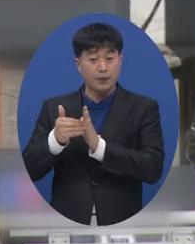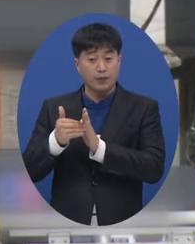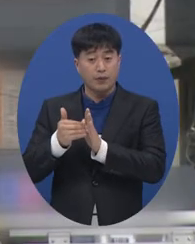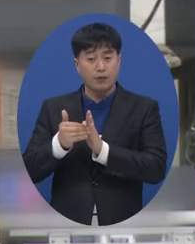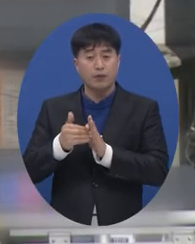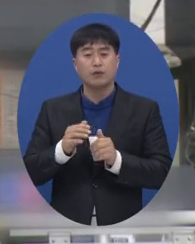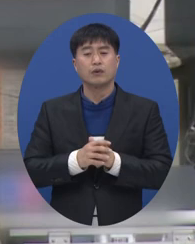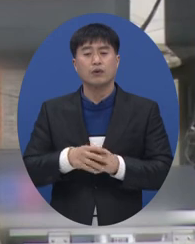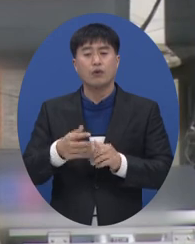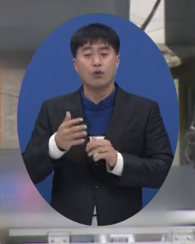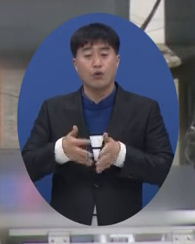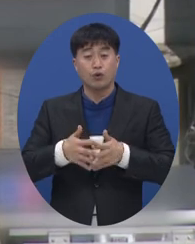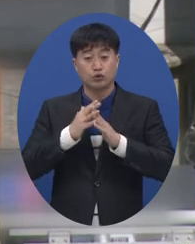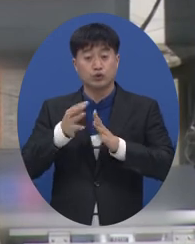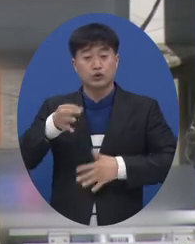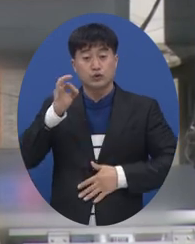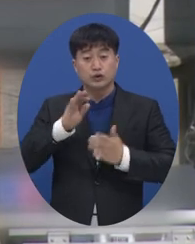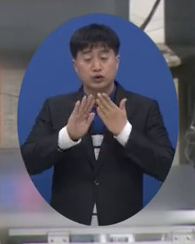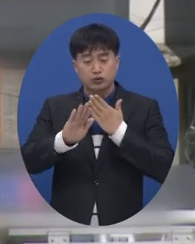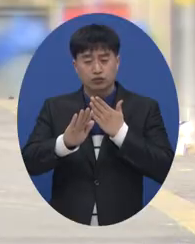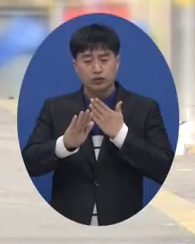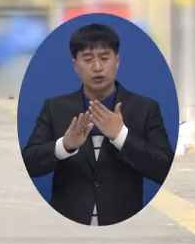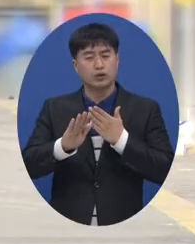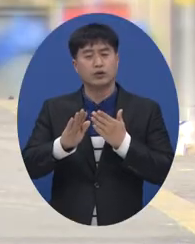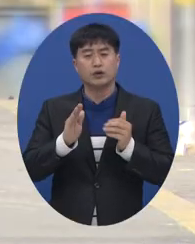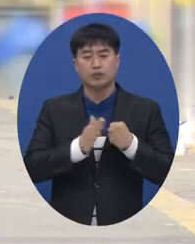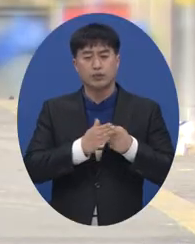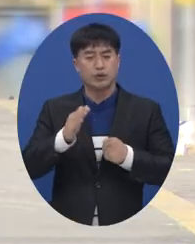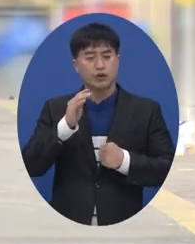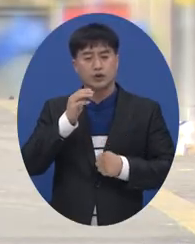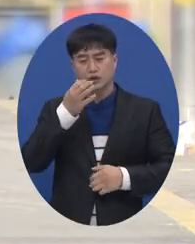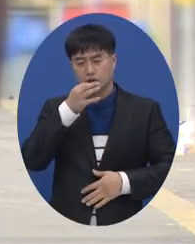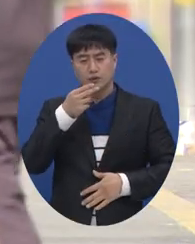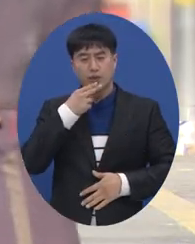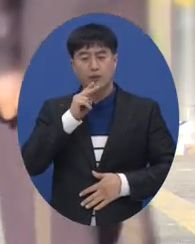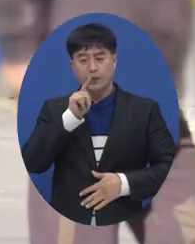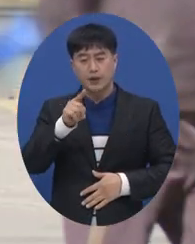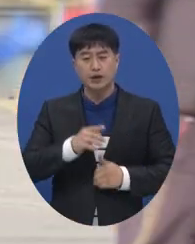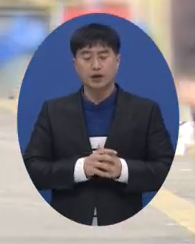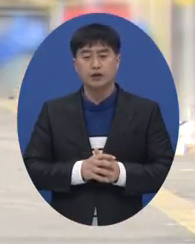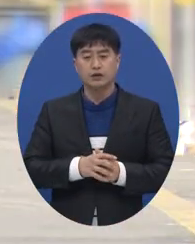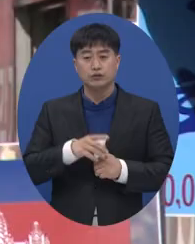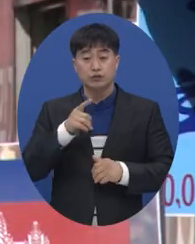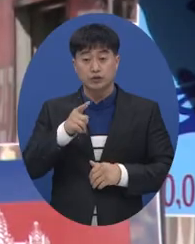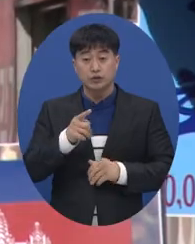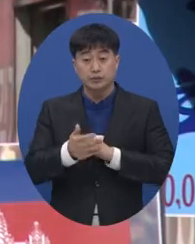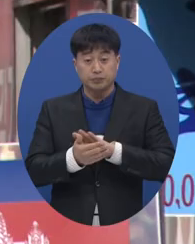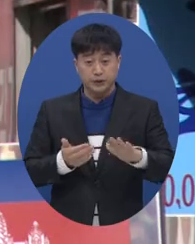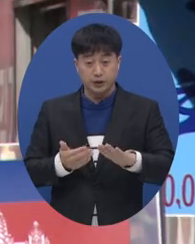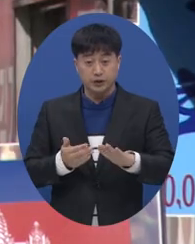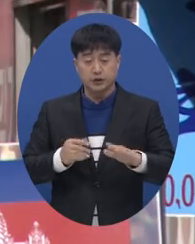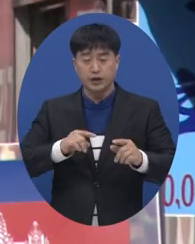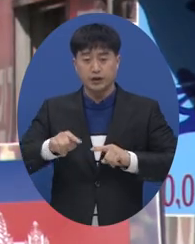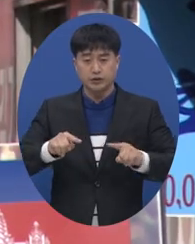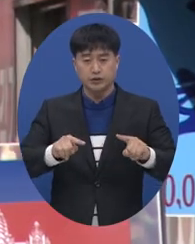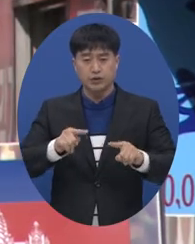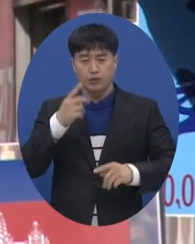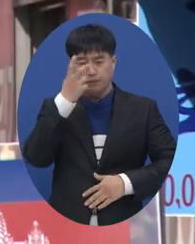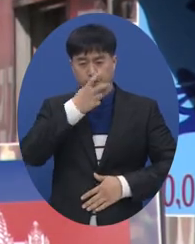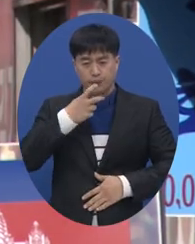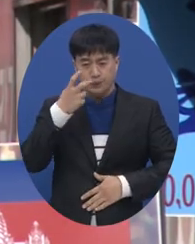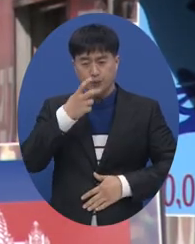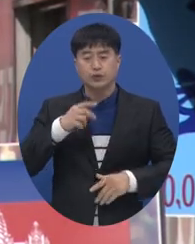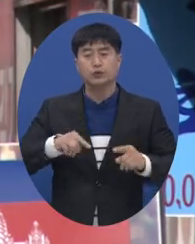건축 허가를 내준 후에 적용되는 거라 실효성이 없다고 주장했습니다. 그런 의미에서 허가 전에 행정적 논의를 거치는 이번